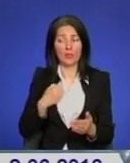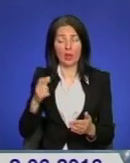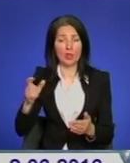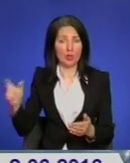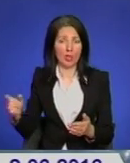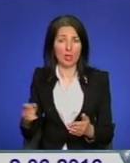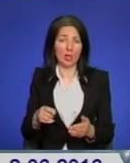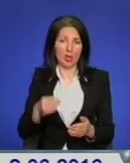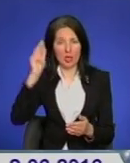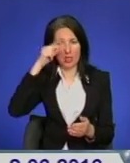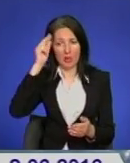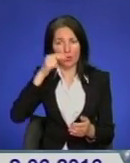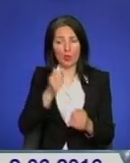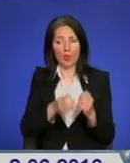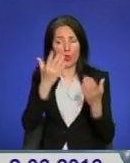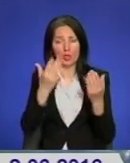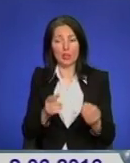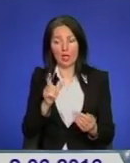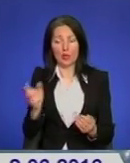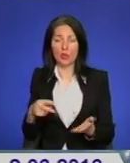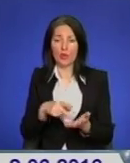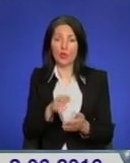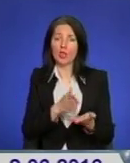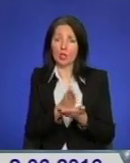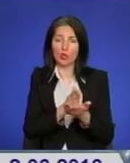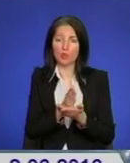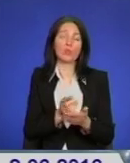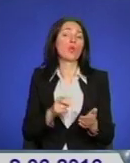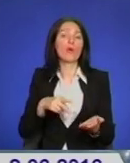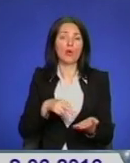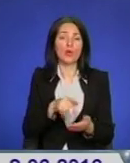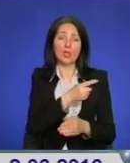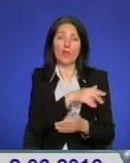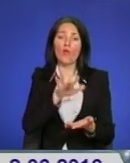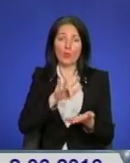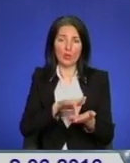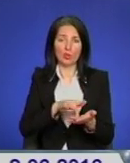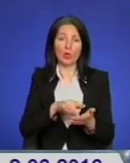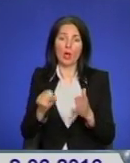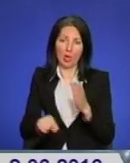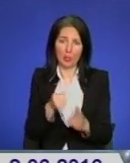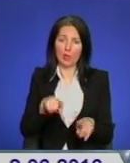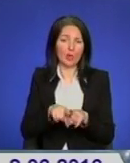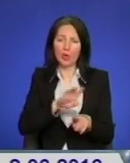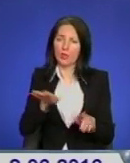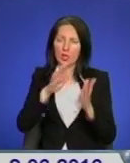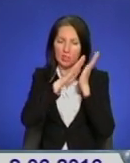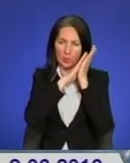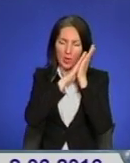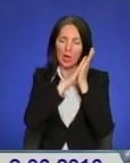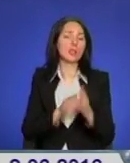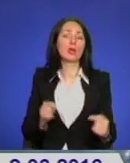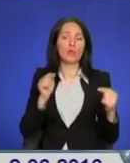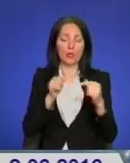день люди заступають на службу, виходять в місто, і злочинний світ, він теж не спить. І,